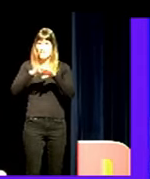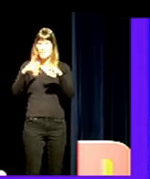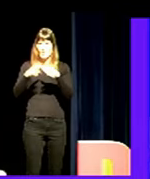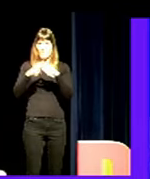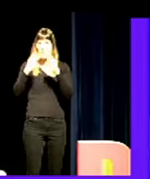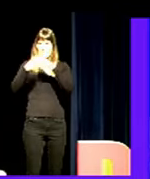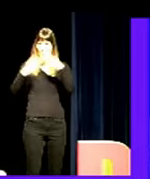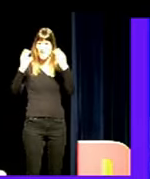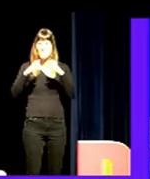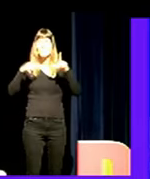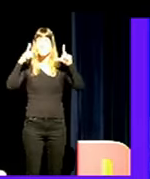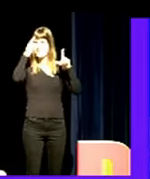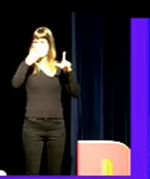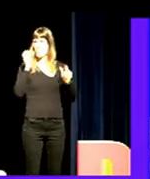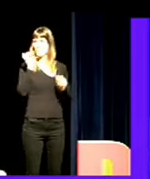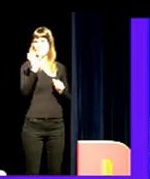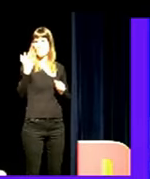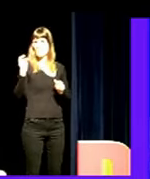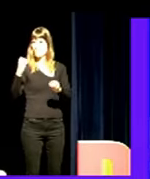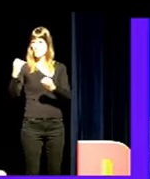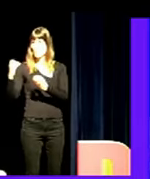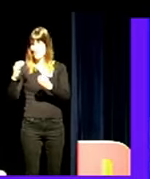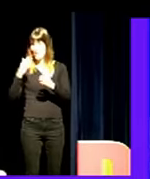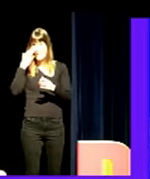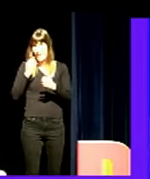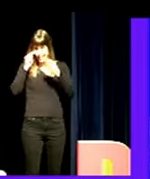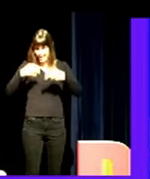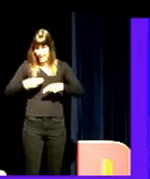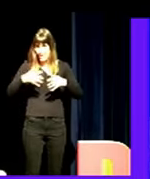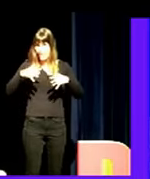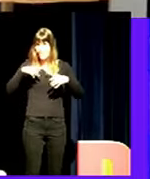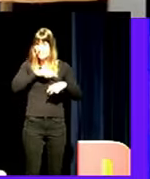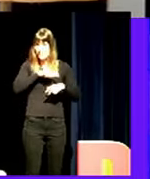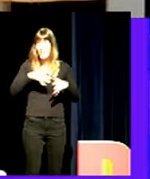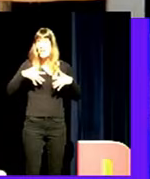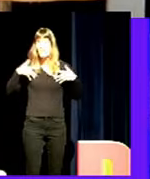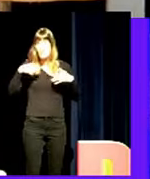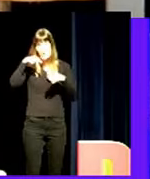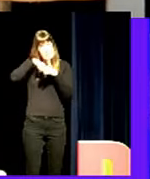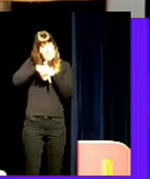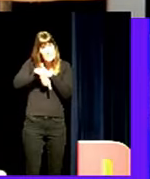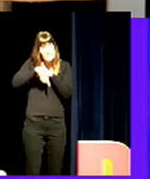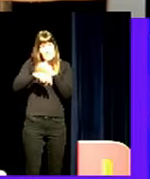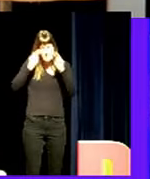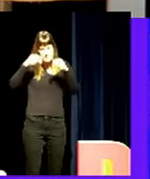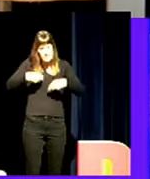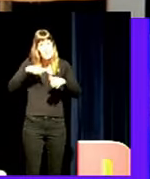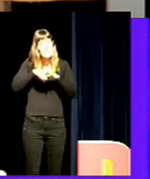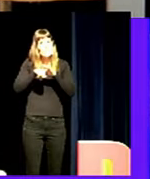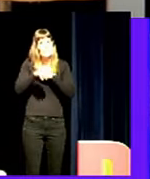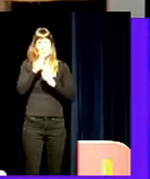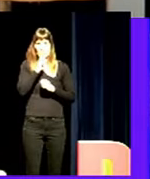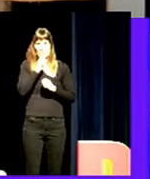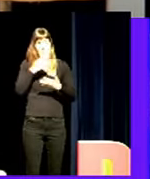ondo, baina gero barrura begira da, gurtzei eta emozioi begira, zer. Nola kudeatu hori, nola kudeatu, ez da, mundu bat,